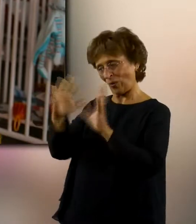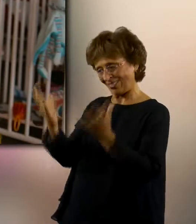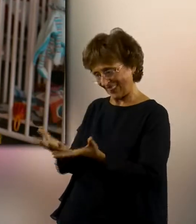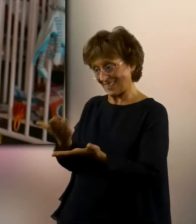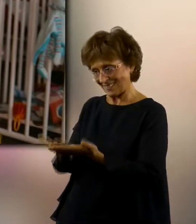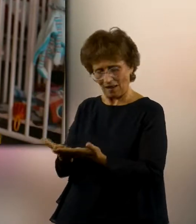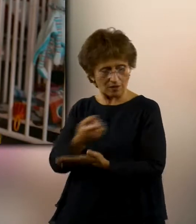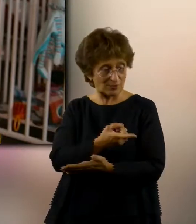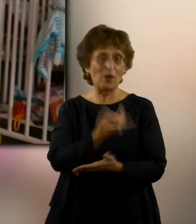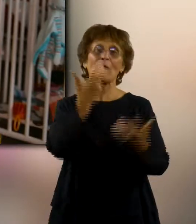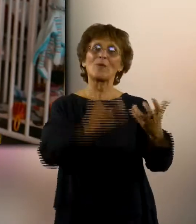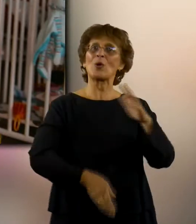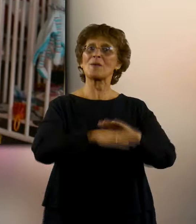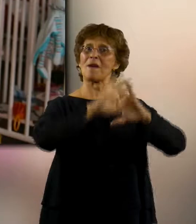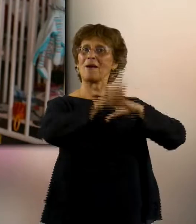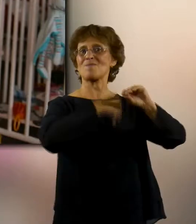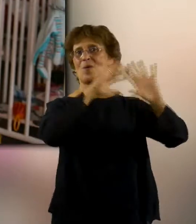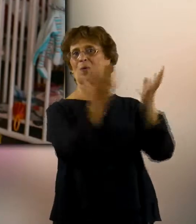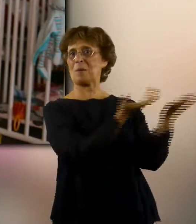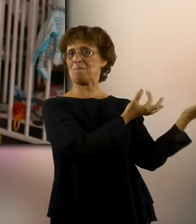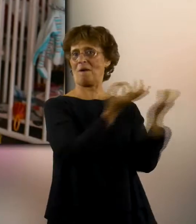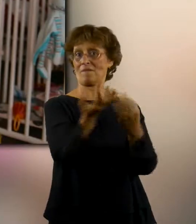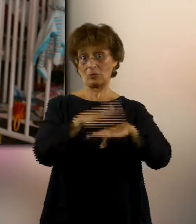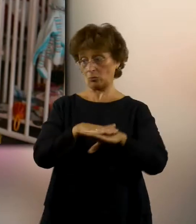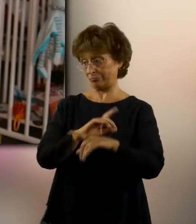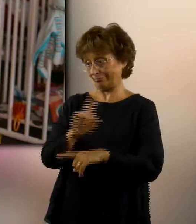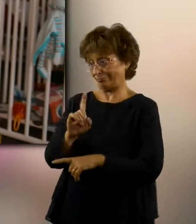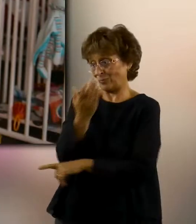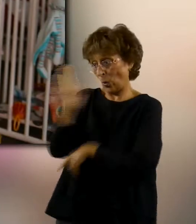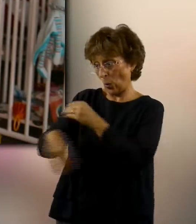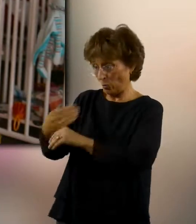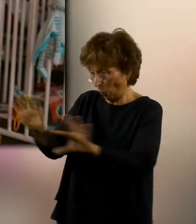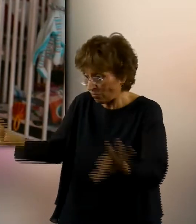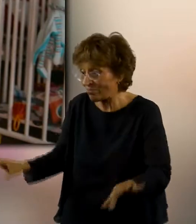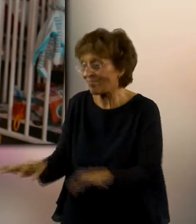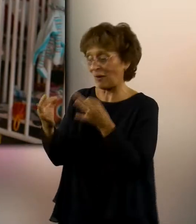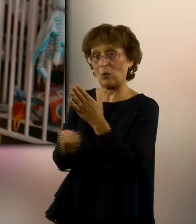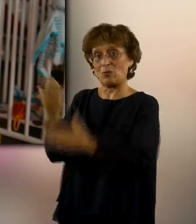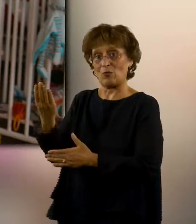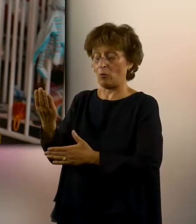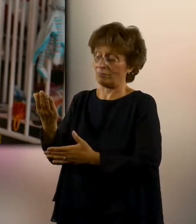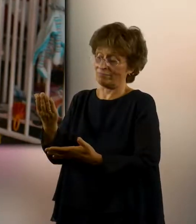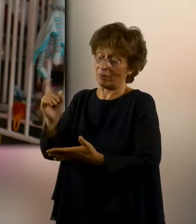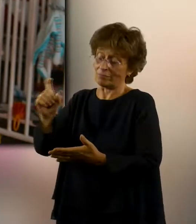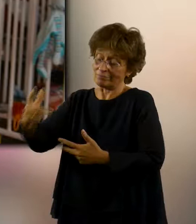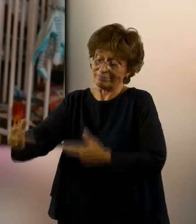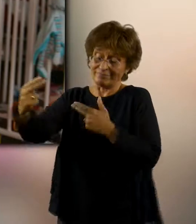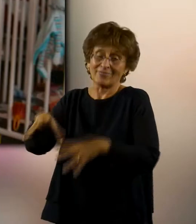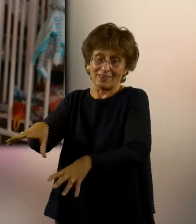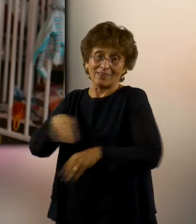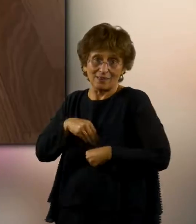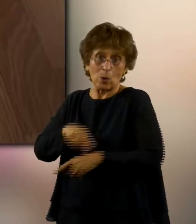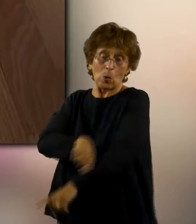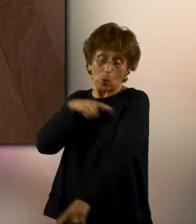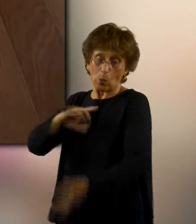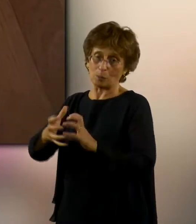parfait pour son enfant. Et c'est un autre monde qui va s'ouvrir aussi. Donc il y a toute une phase d'acceptation qui est